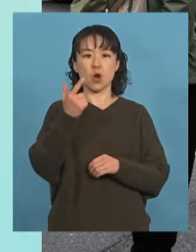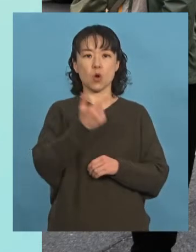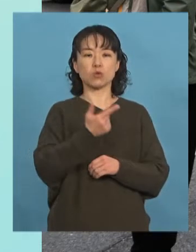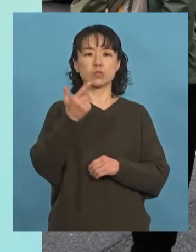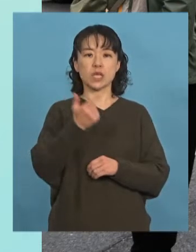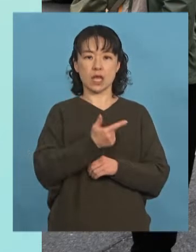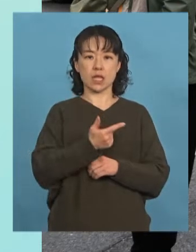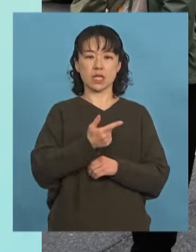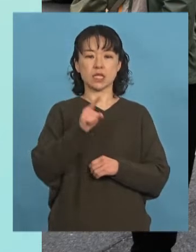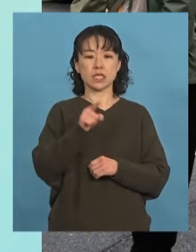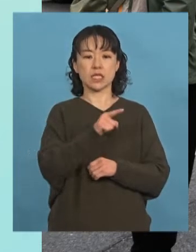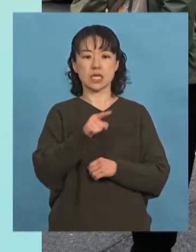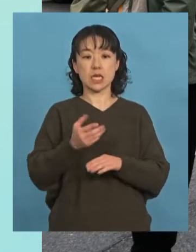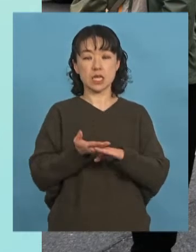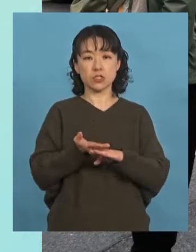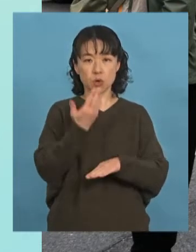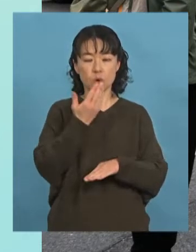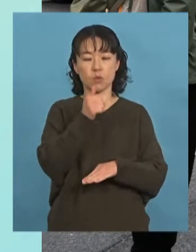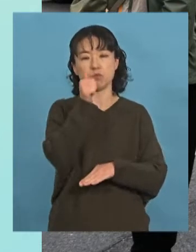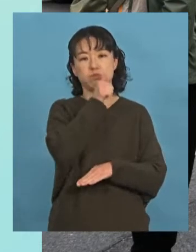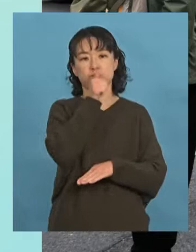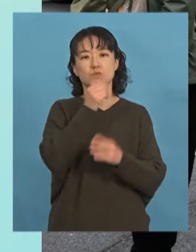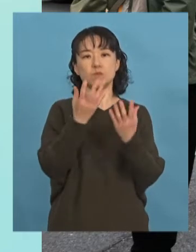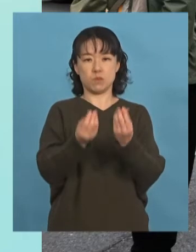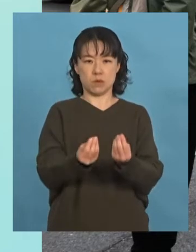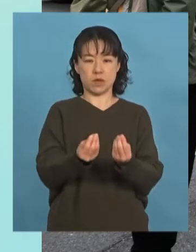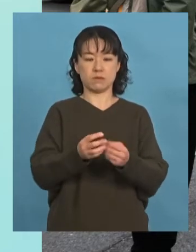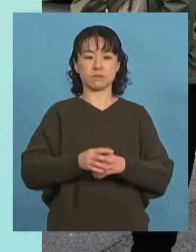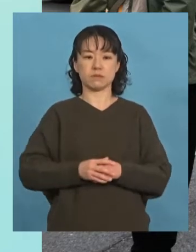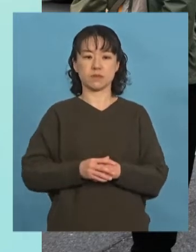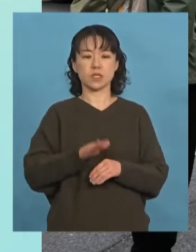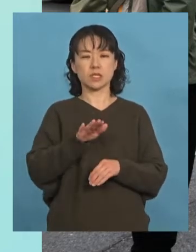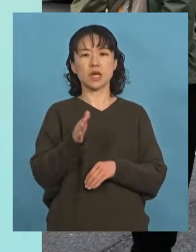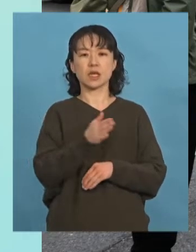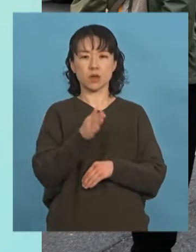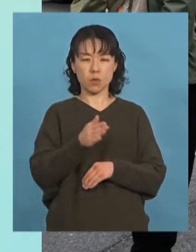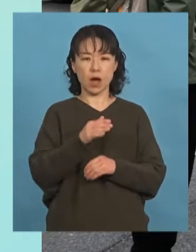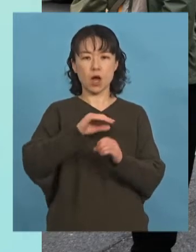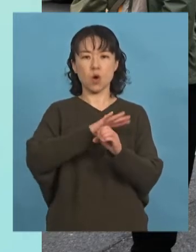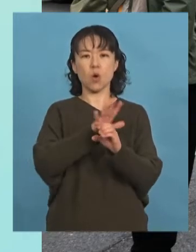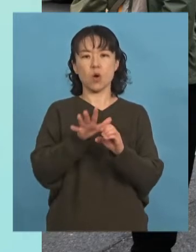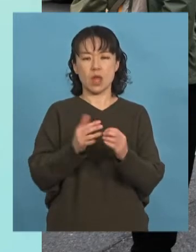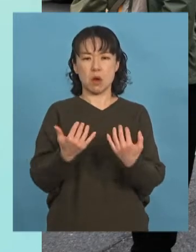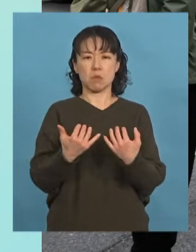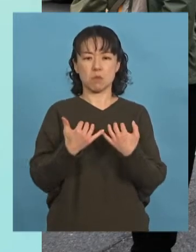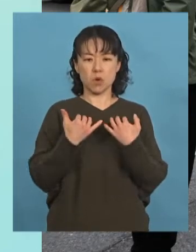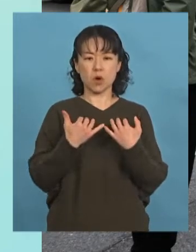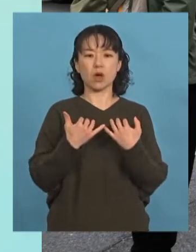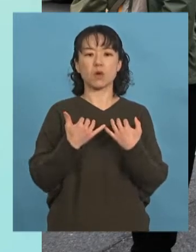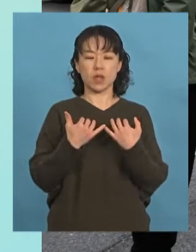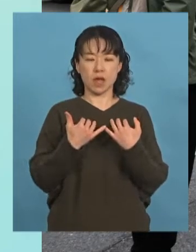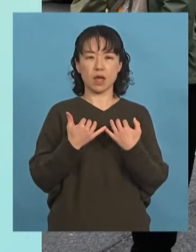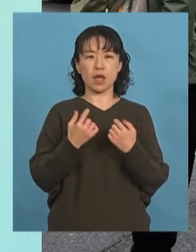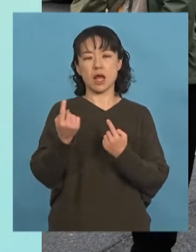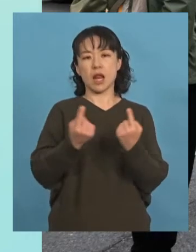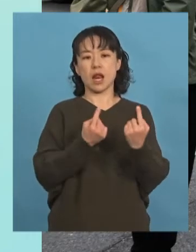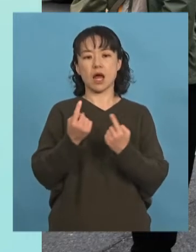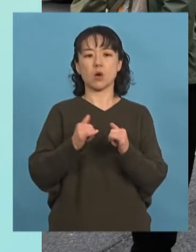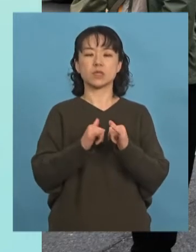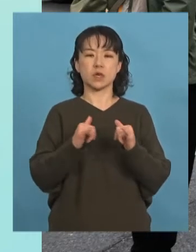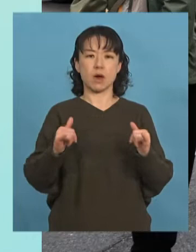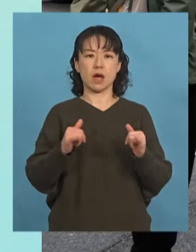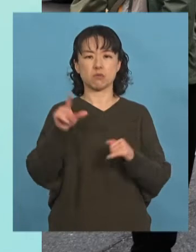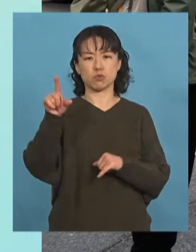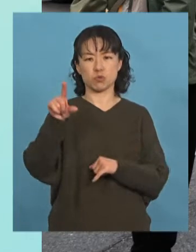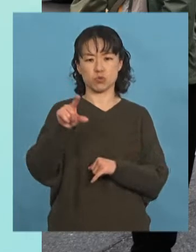6000人以上の人をご案内しました。近年は新型コロナウイルスの感染症の影響から来